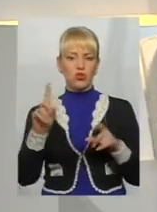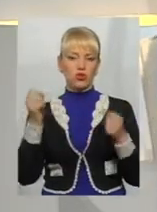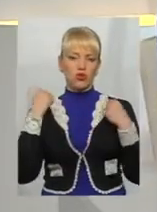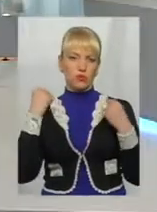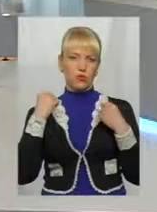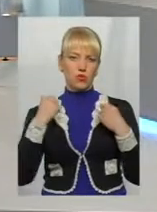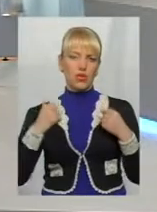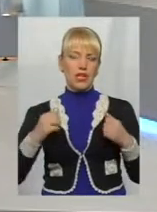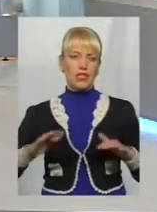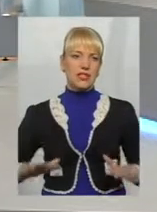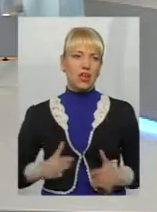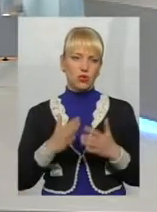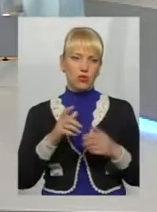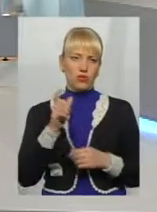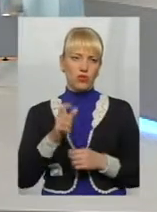загартовує дух?